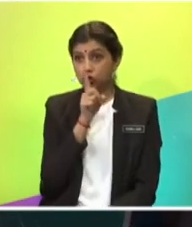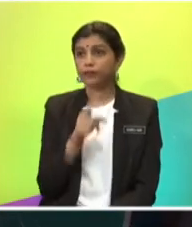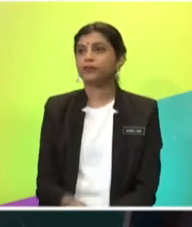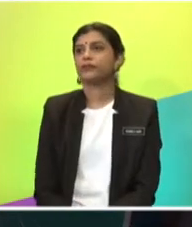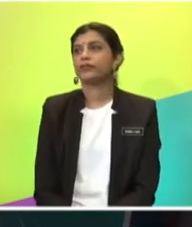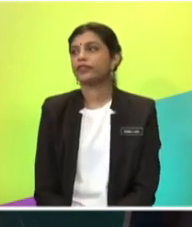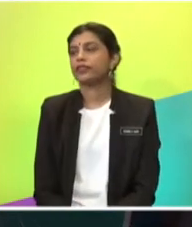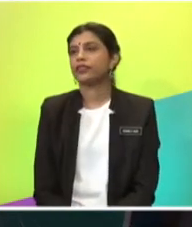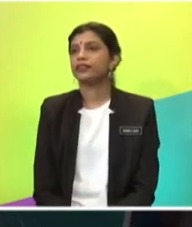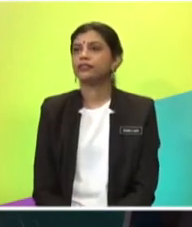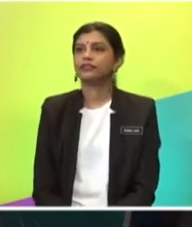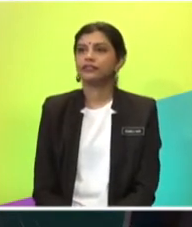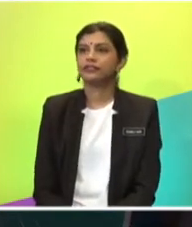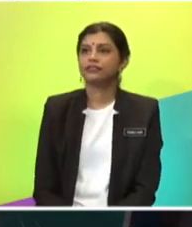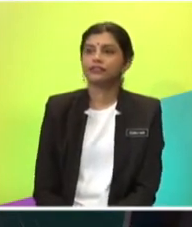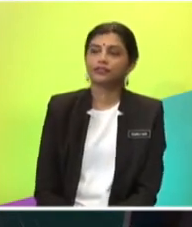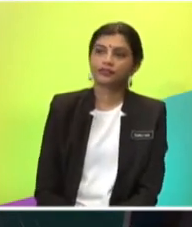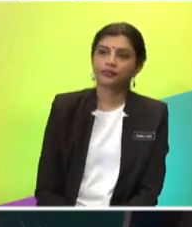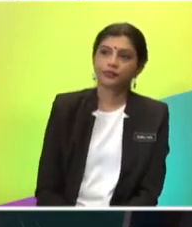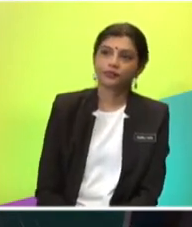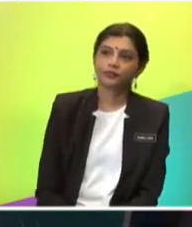Dah berjam. Saya tak nampak, janji tak nampak cikgu.